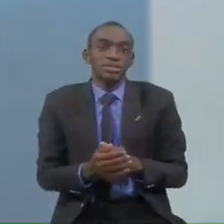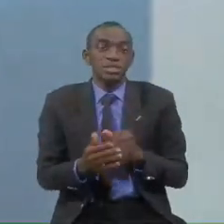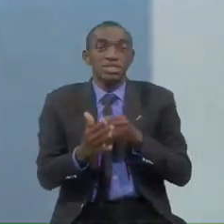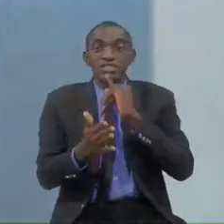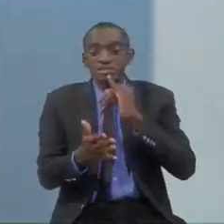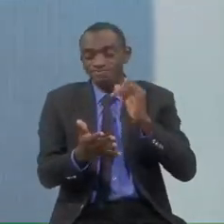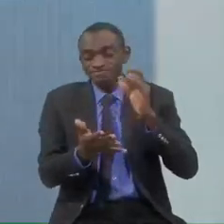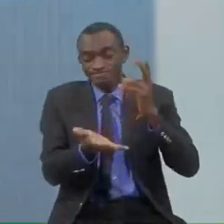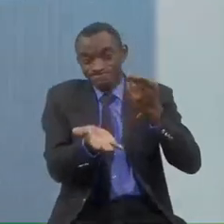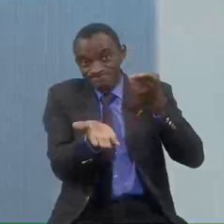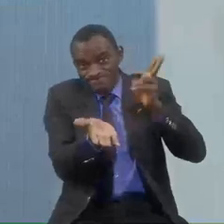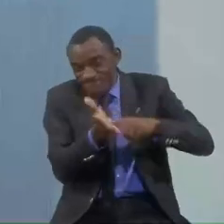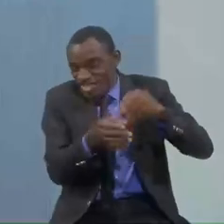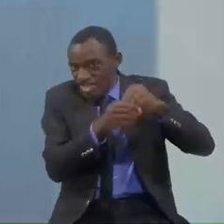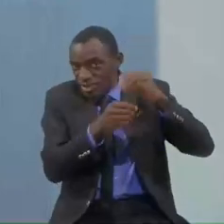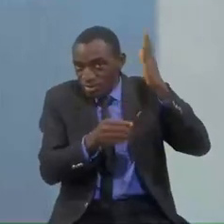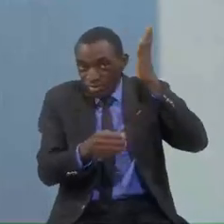Alors, c'est inscrit